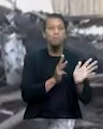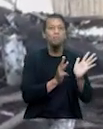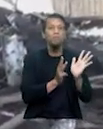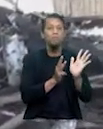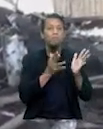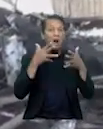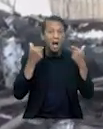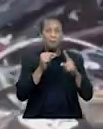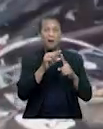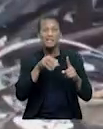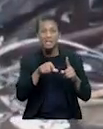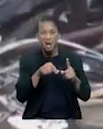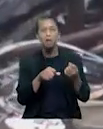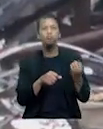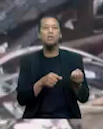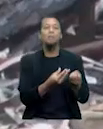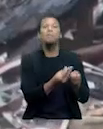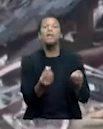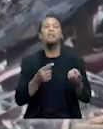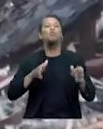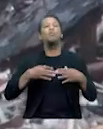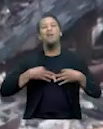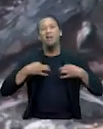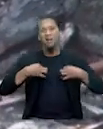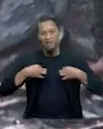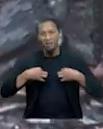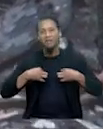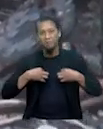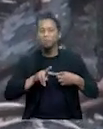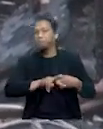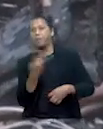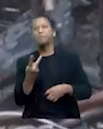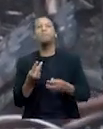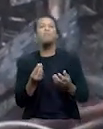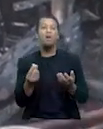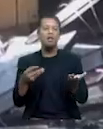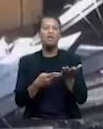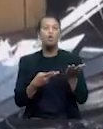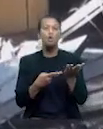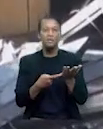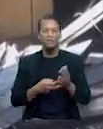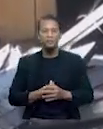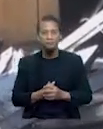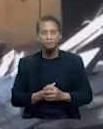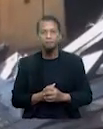pusat perbelanjaan aneka pakaian, namun kini telah beralih menjadi pusat penjualan barang-barang elektronik.